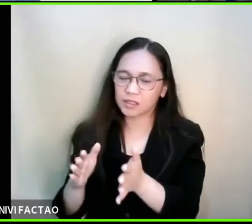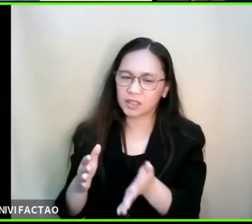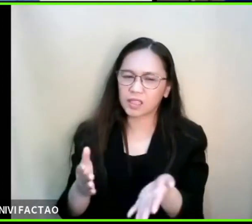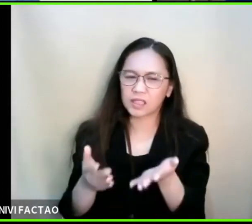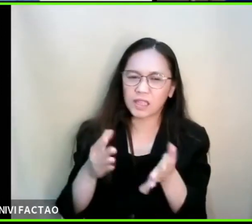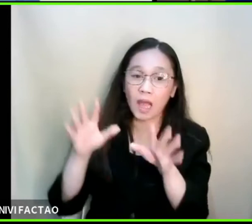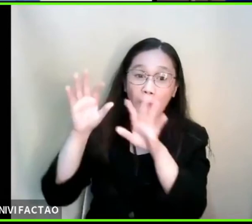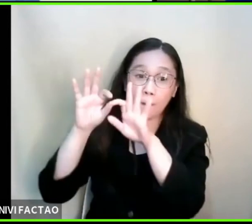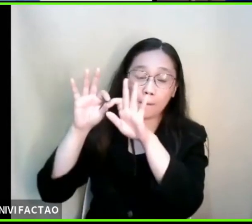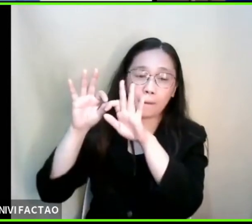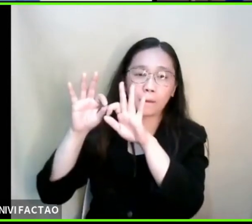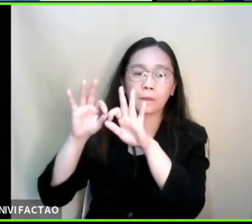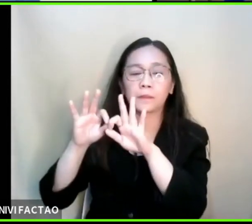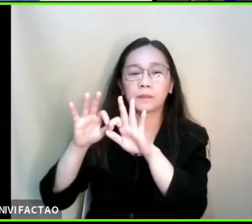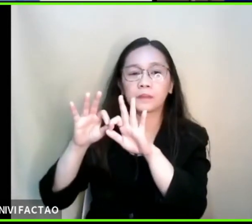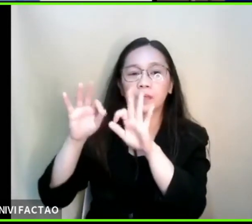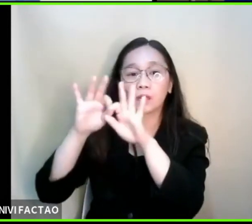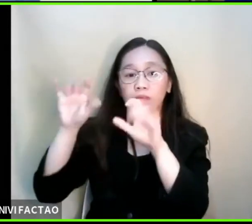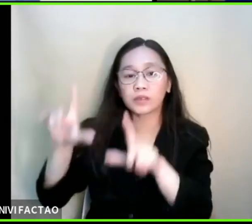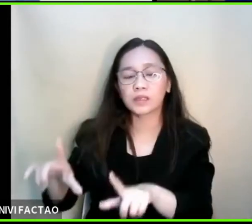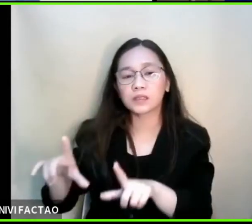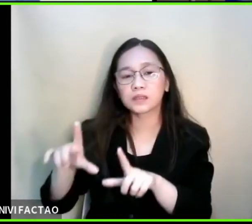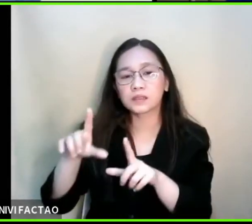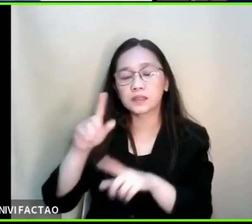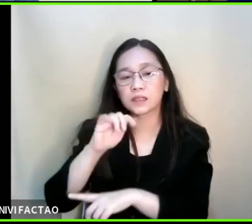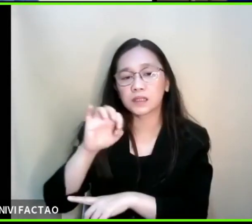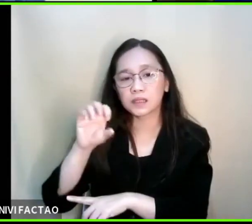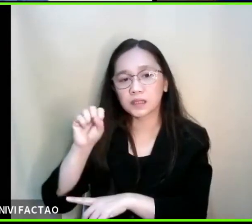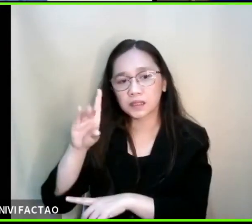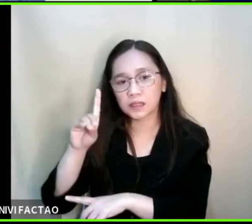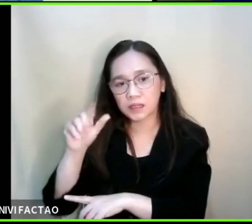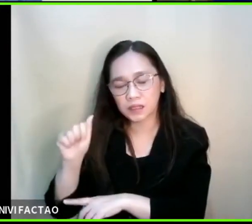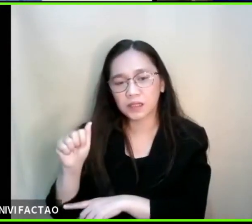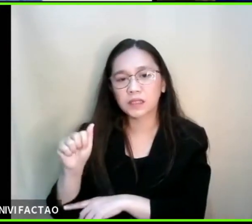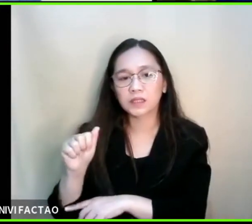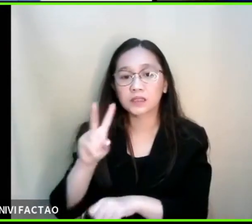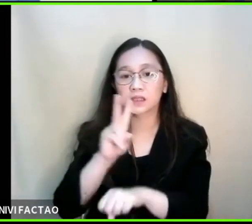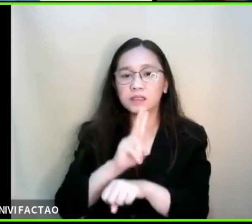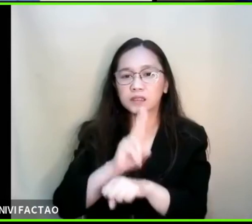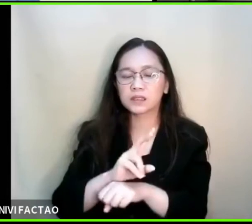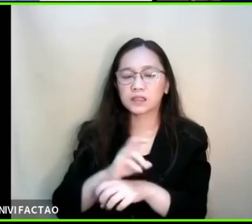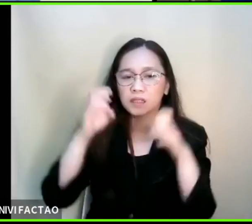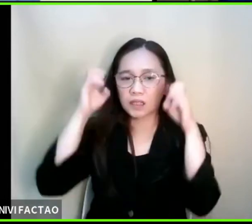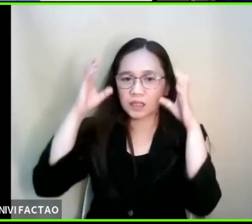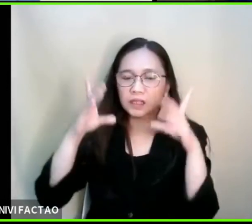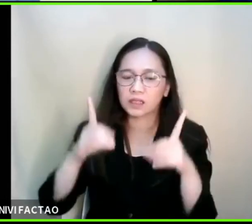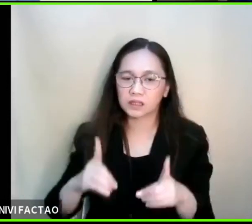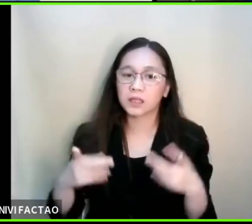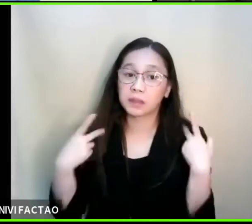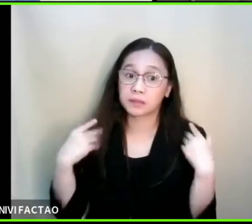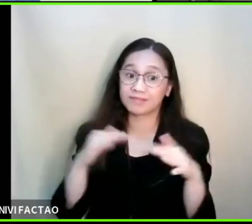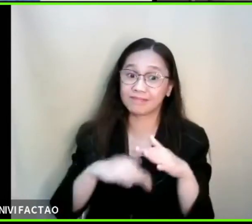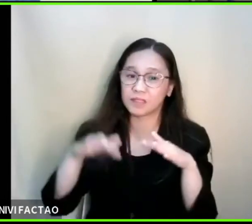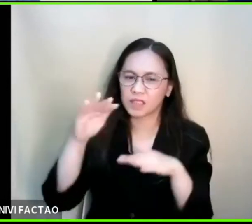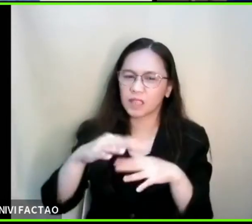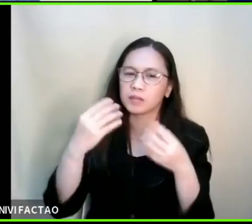formal yung sa TESDA kasi it's formal vocational education, very stringent yung mga steps, no, madaming